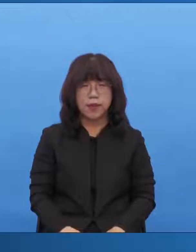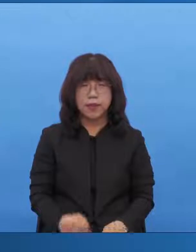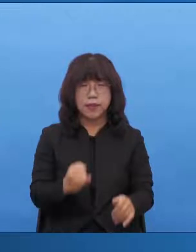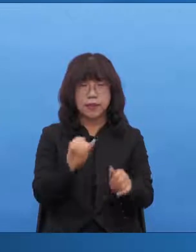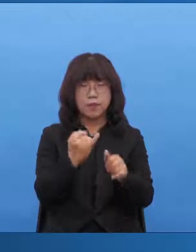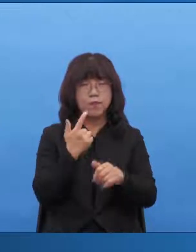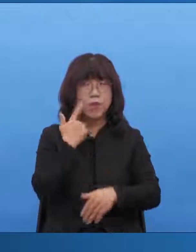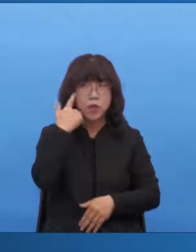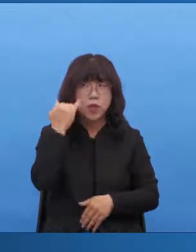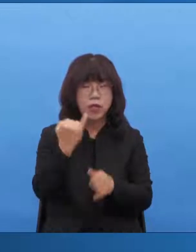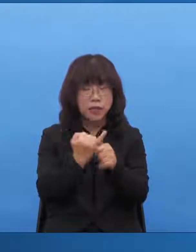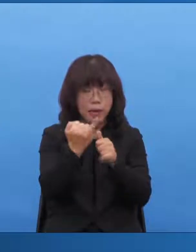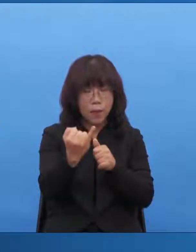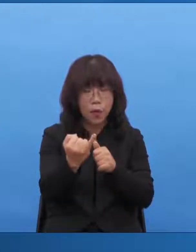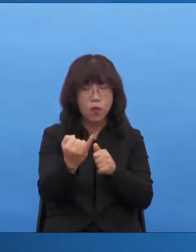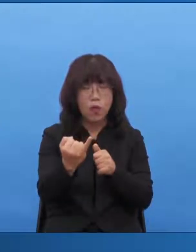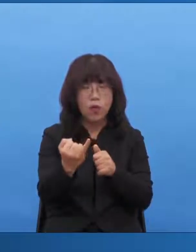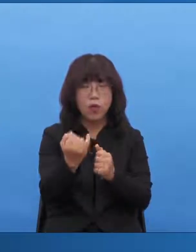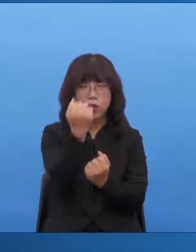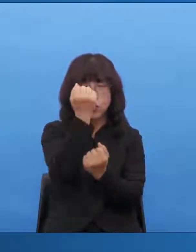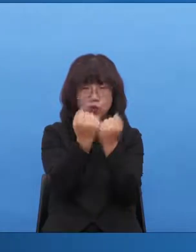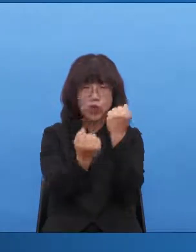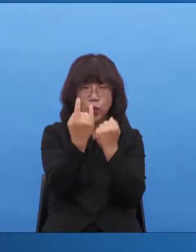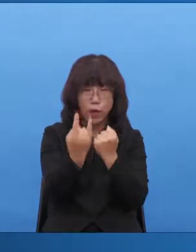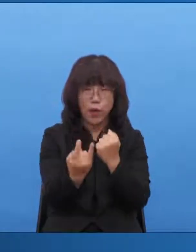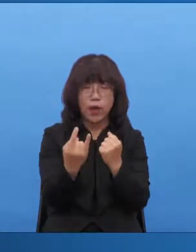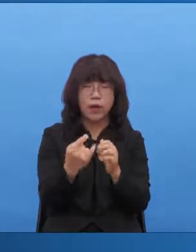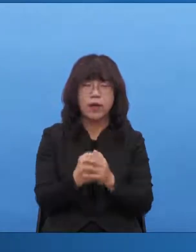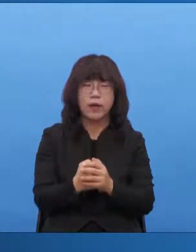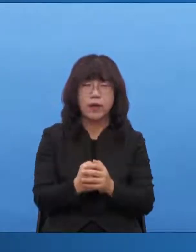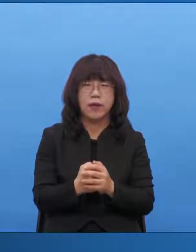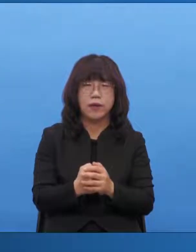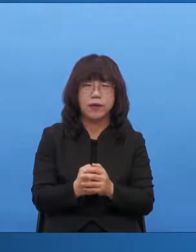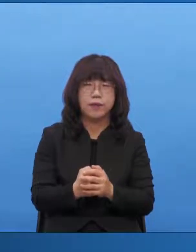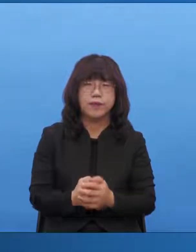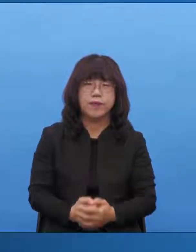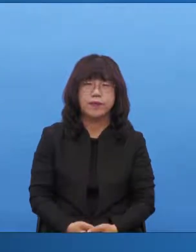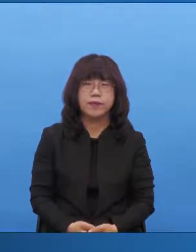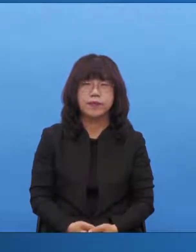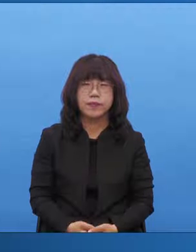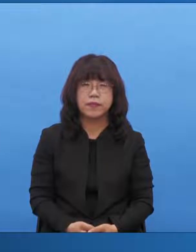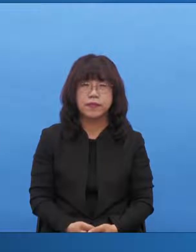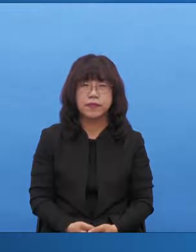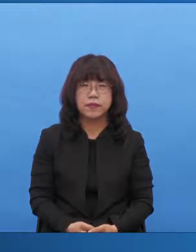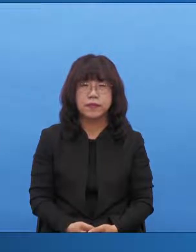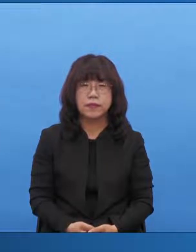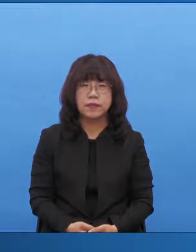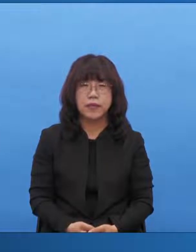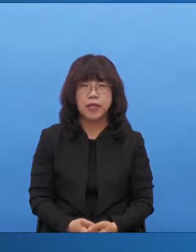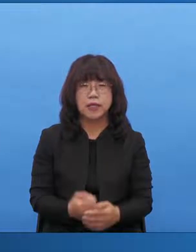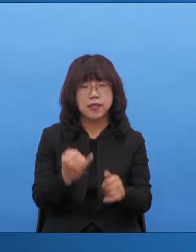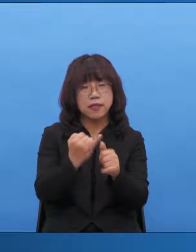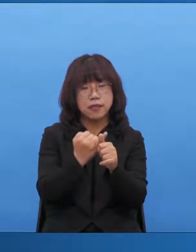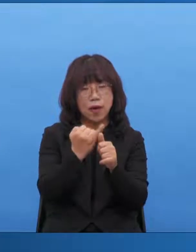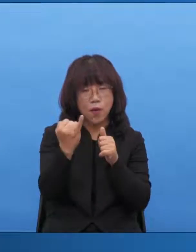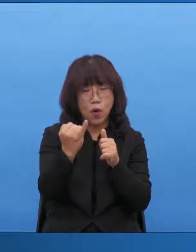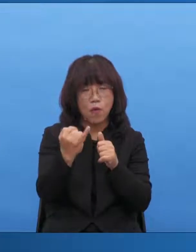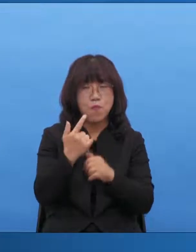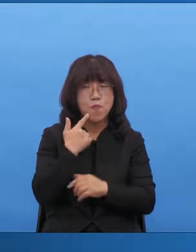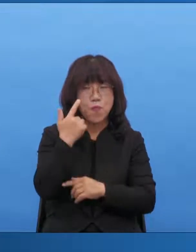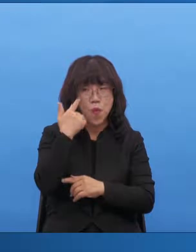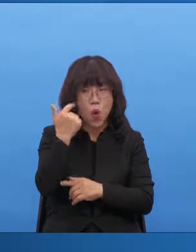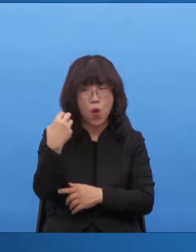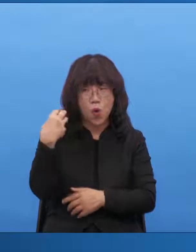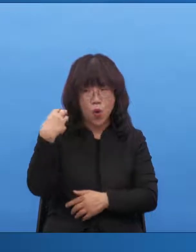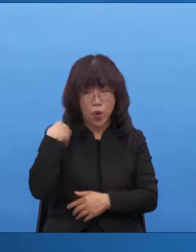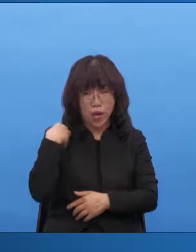명이 참여한 가운데 지난 24일 덕평 RUTC에서 열렸습니다. 사모의 목회는 따로 숨겨져 있다는